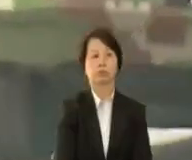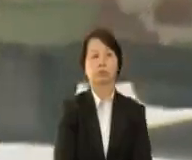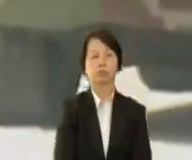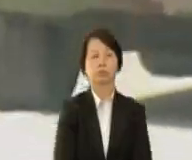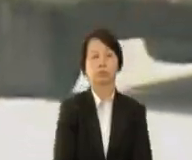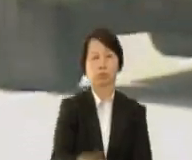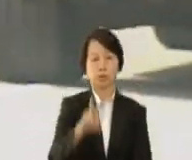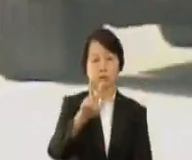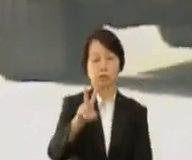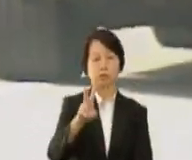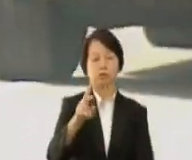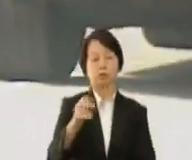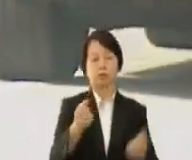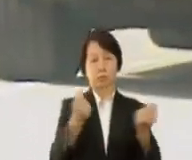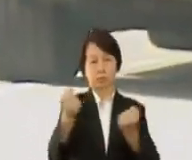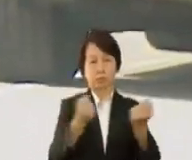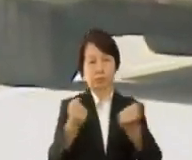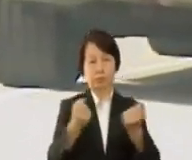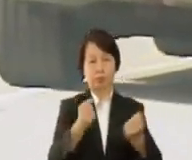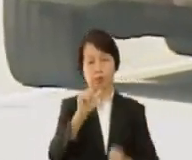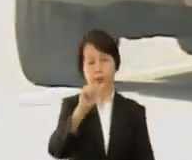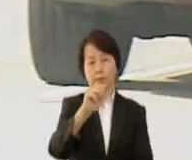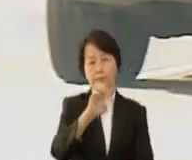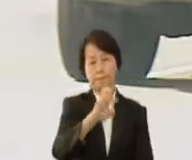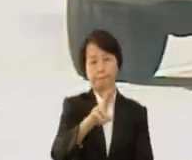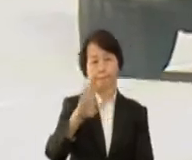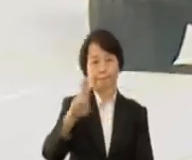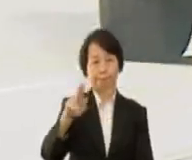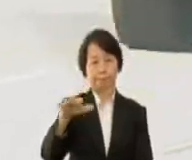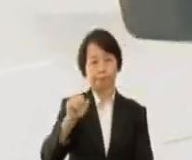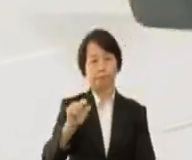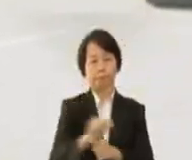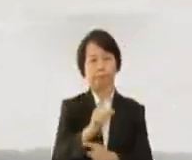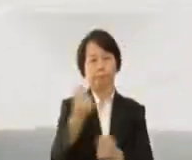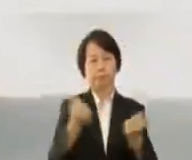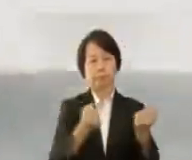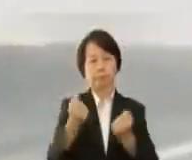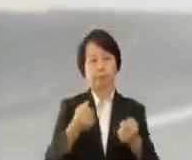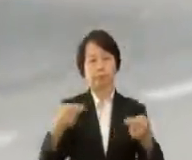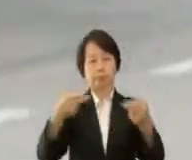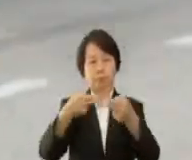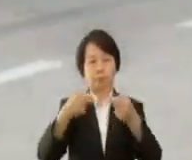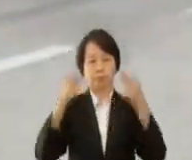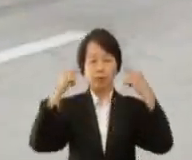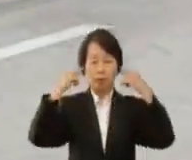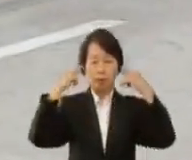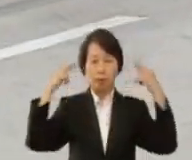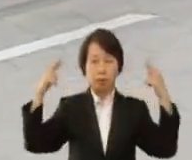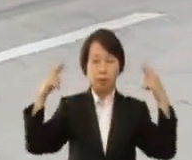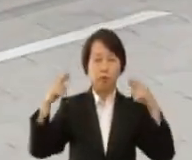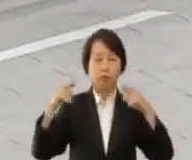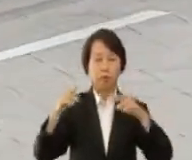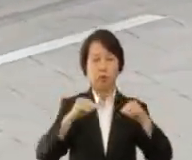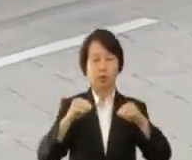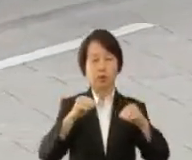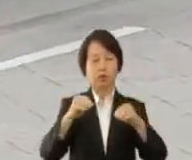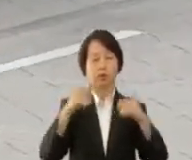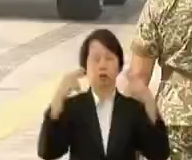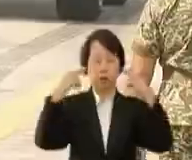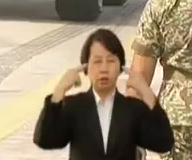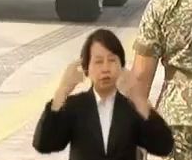2 buah truk 1 tan FFR yang digunakan sebagai kenderaan perhubungan radio bergerak.